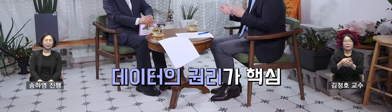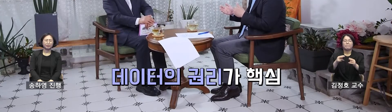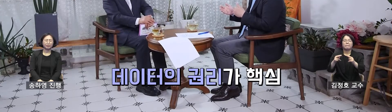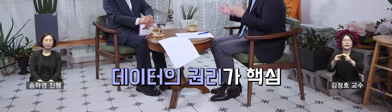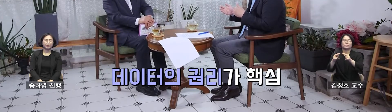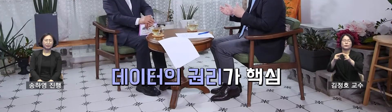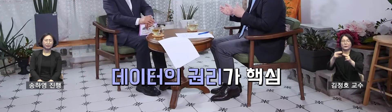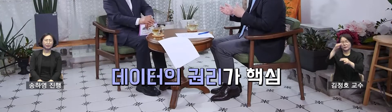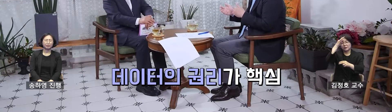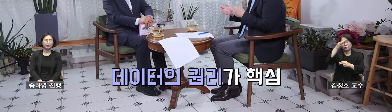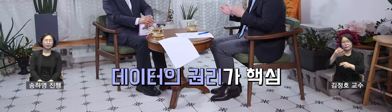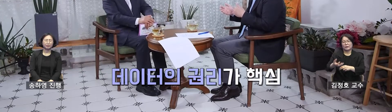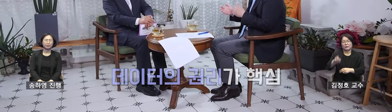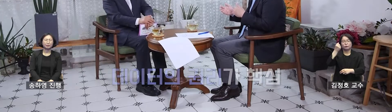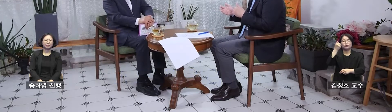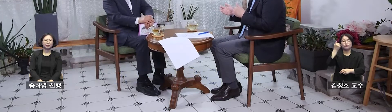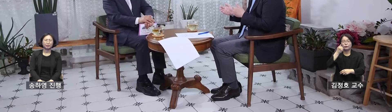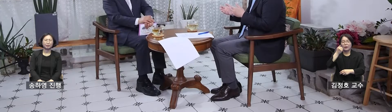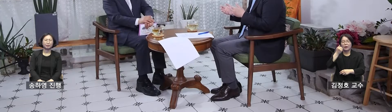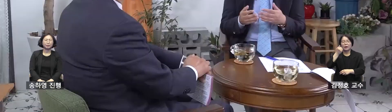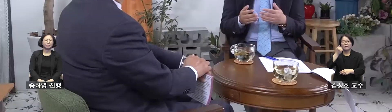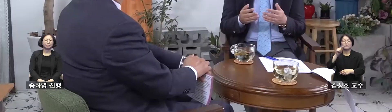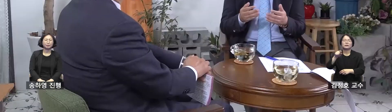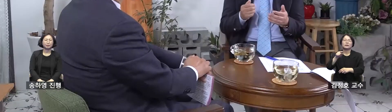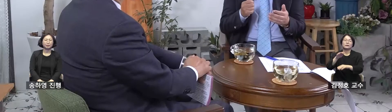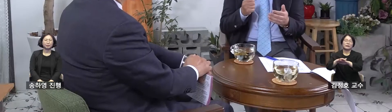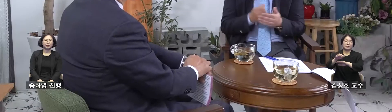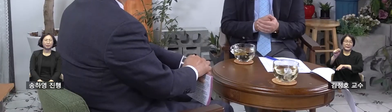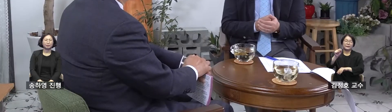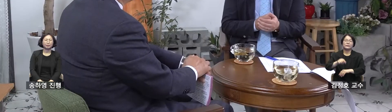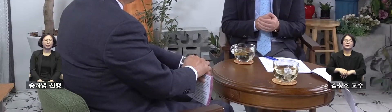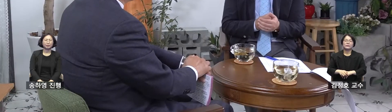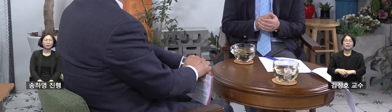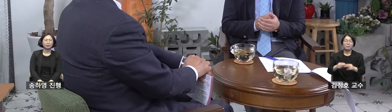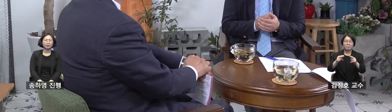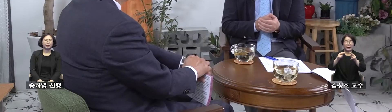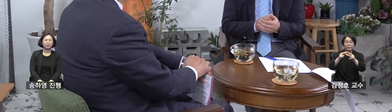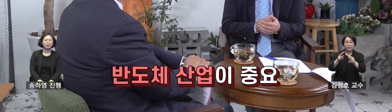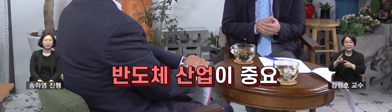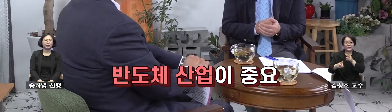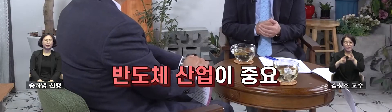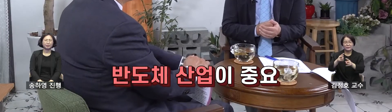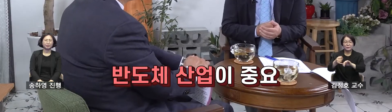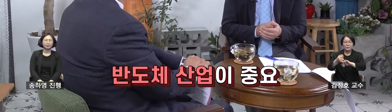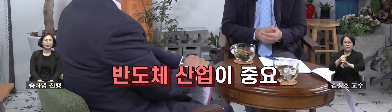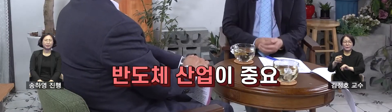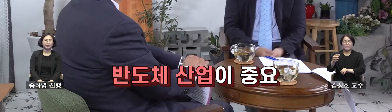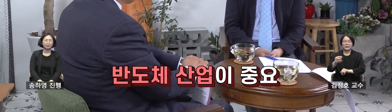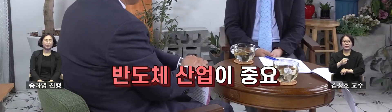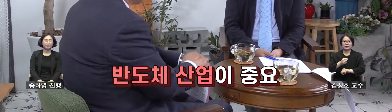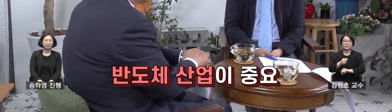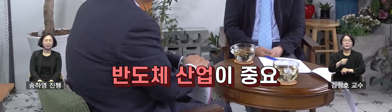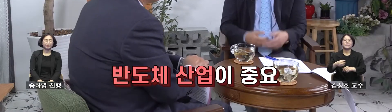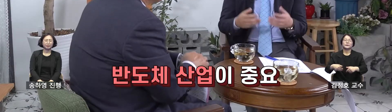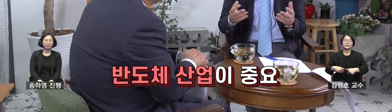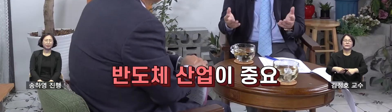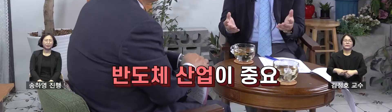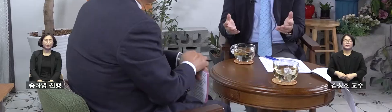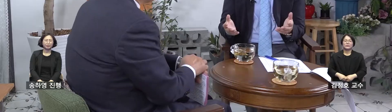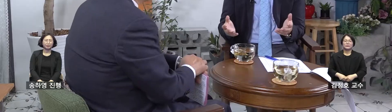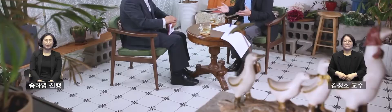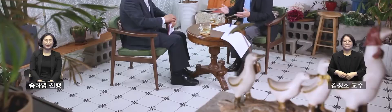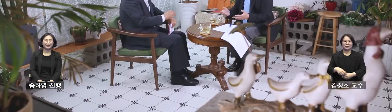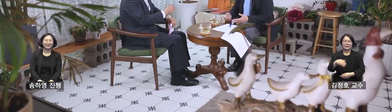누가 컨트롤하냐 거기에 달려 있습니다. 그래서 저는 우리가 꼭 반도체 산업을 사수해야 된다 이렇게 생각하고 있습니다. 제가